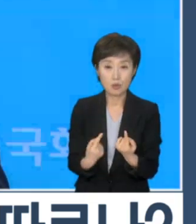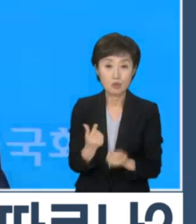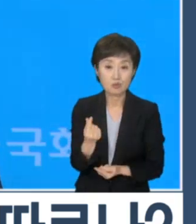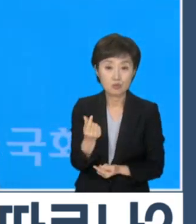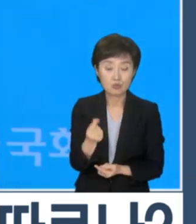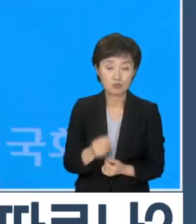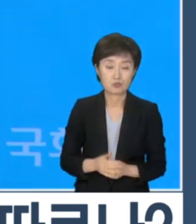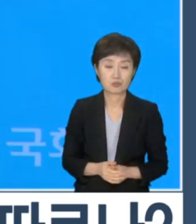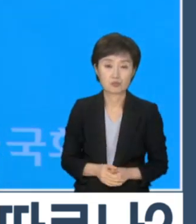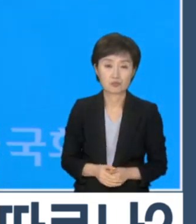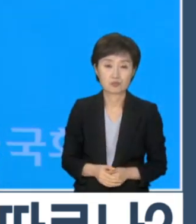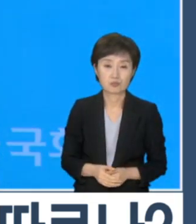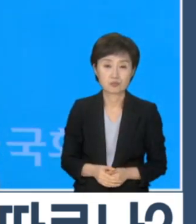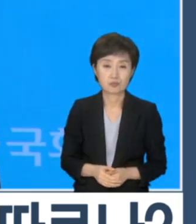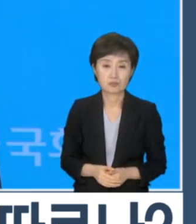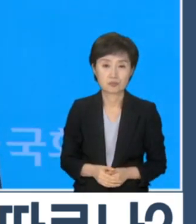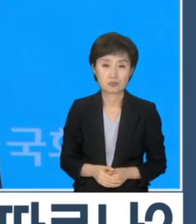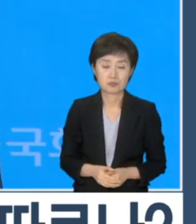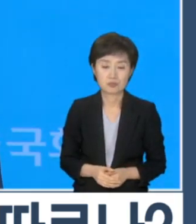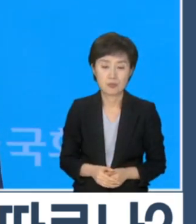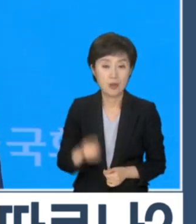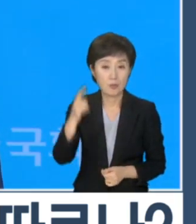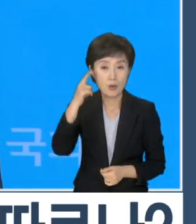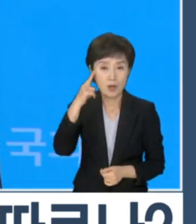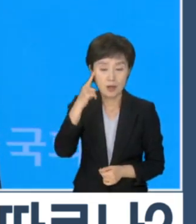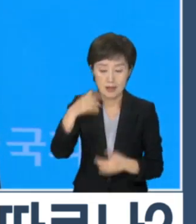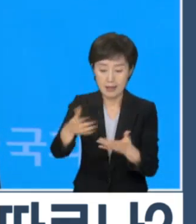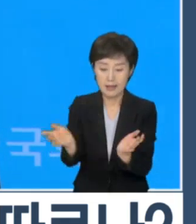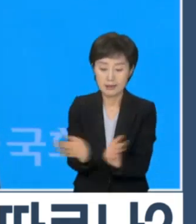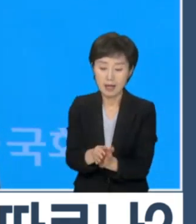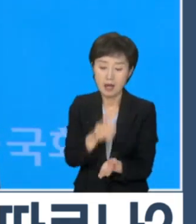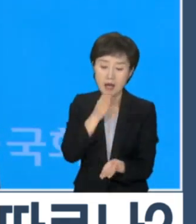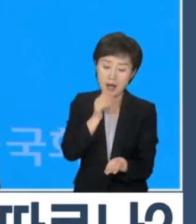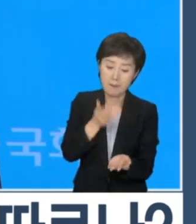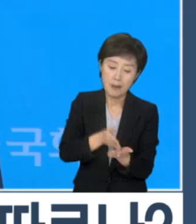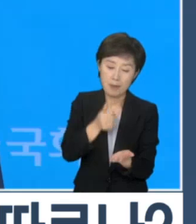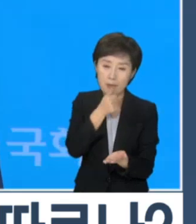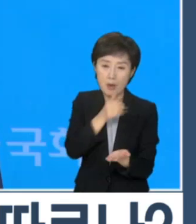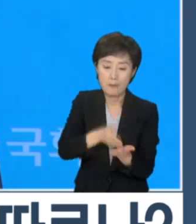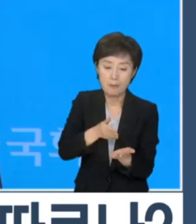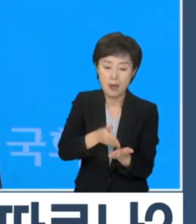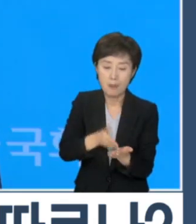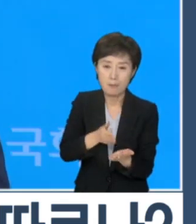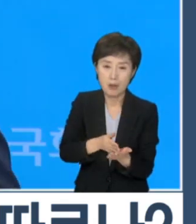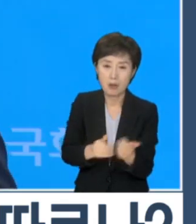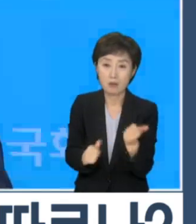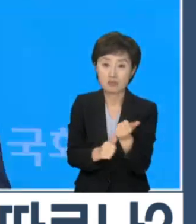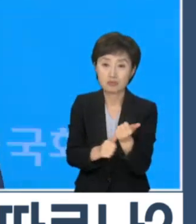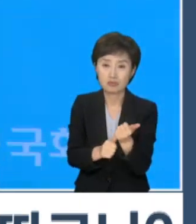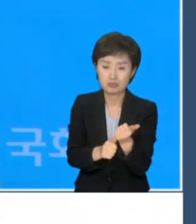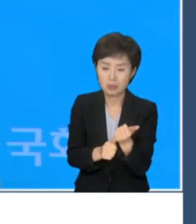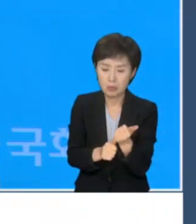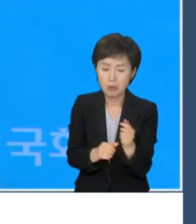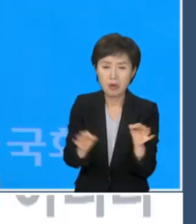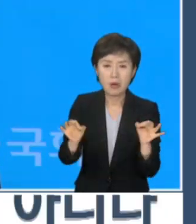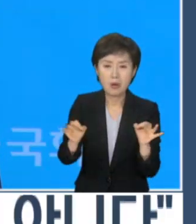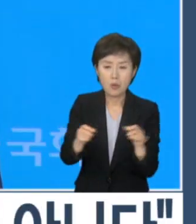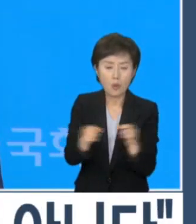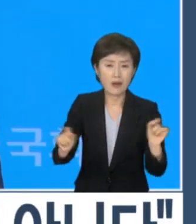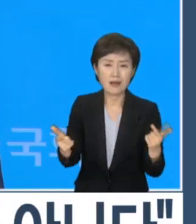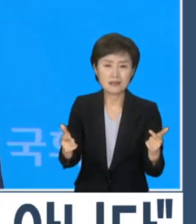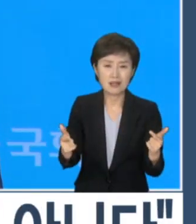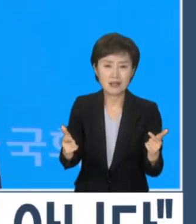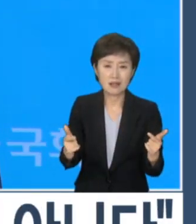셈인데 상근 부대변인으로서 당에 그렇게 오랫동안 이제 뿌리를 내리고 있었던 사람도 아니고 또 그렇게